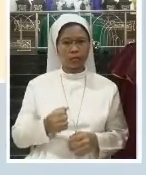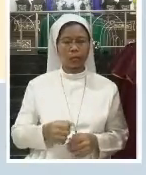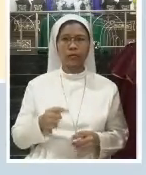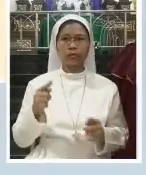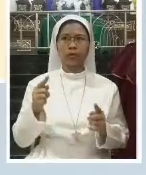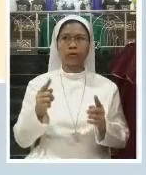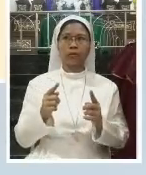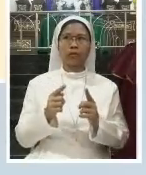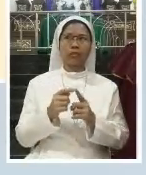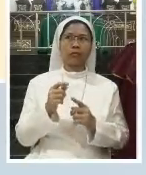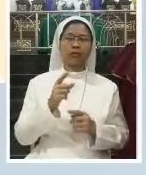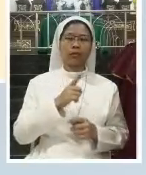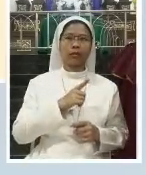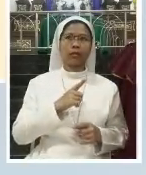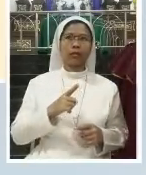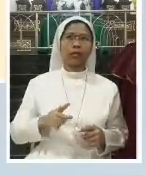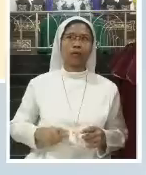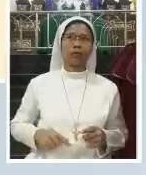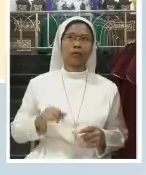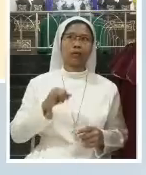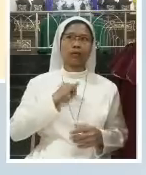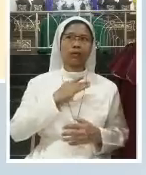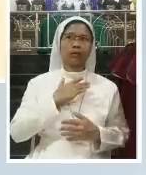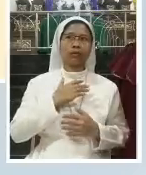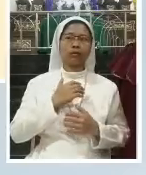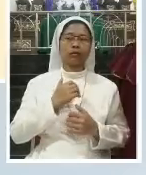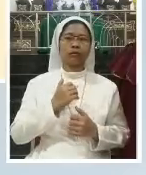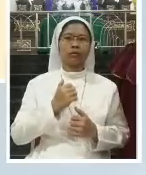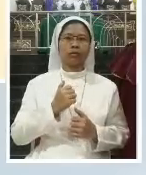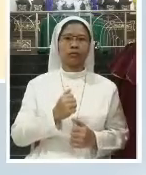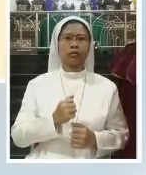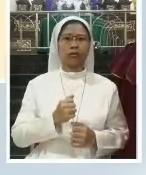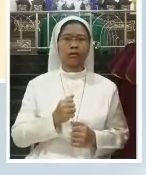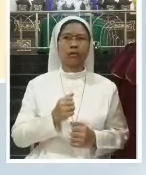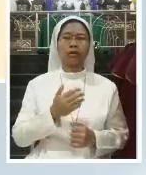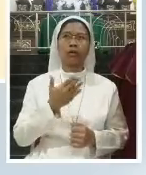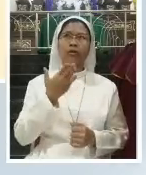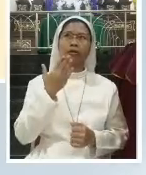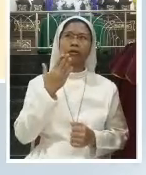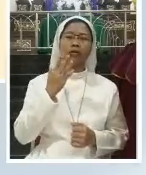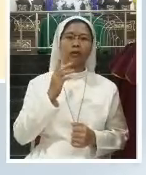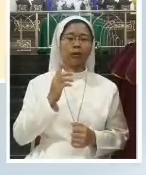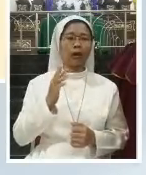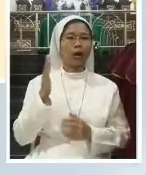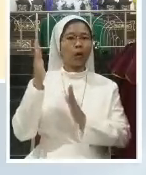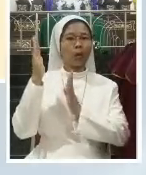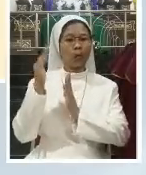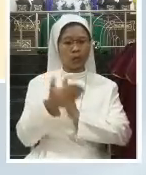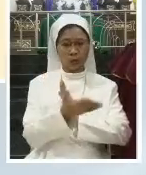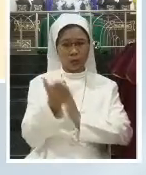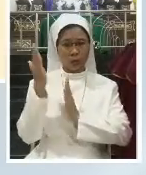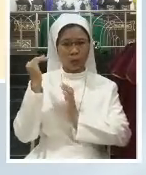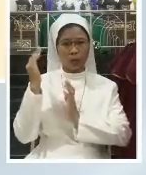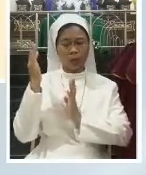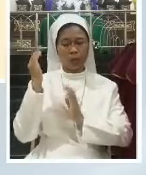magrayo. O kusog ko paghumare sa pagtabang sa ko.